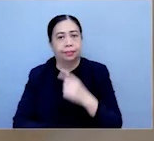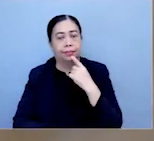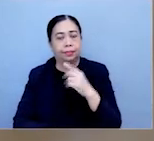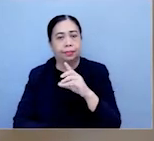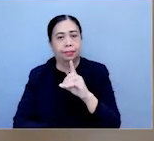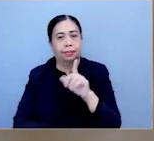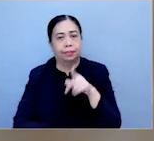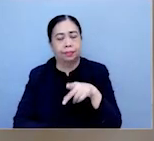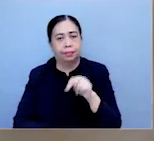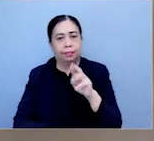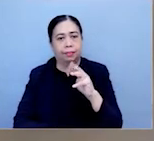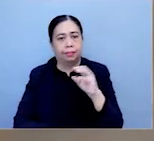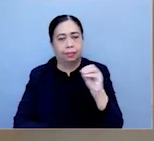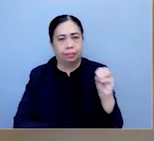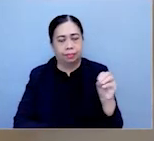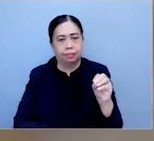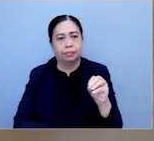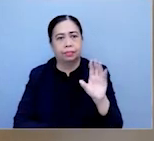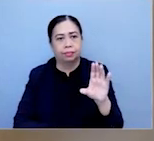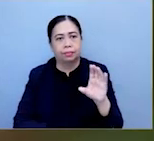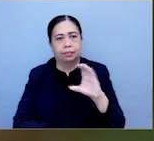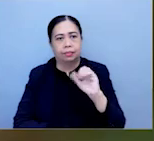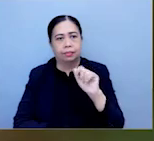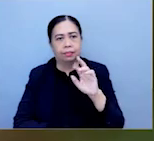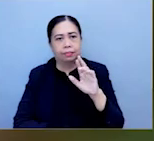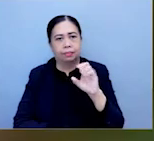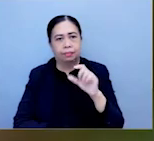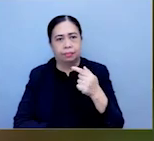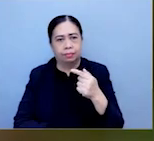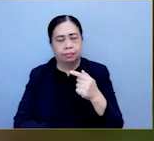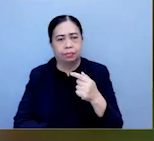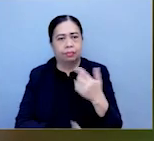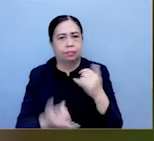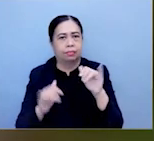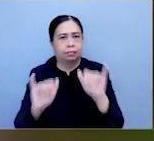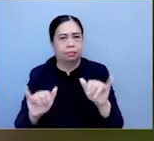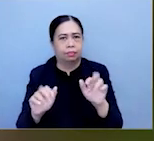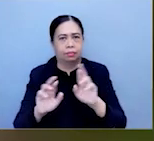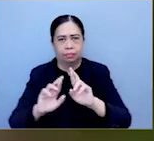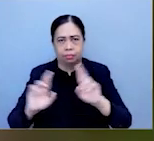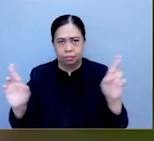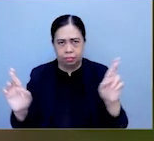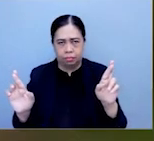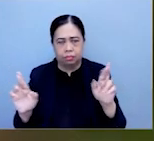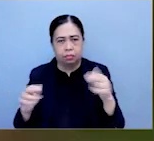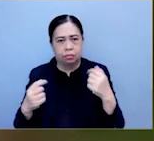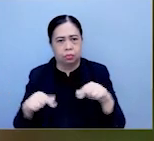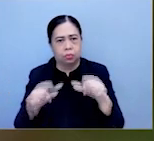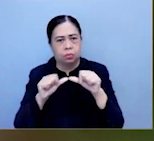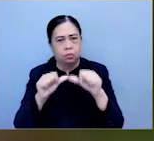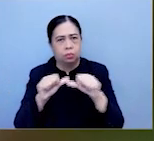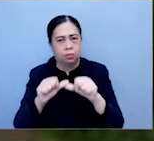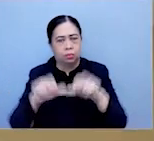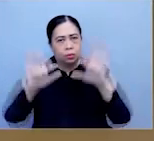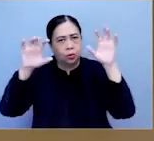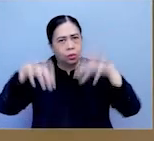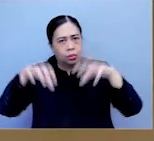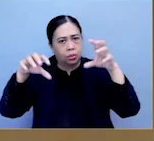Risk Reduction and Management Office ng Calbayog City, nananatili silang naka-alerto sa gitna ng walang tigil na